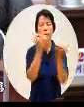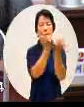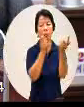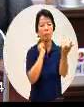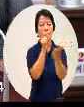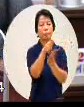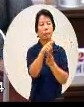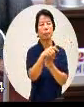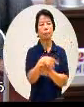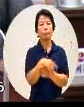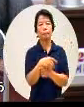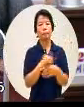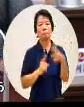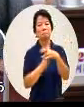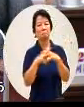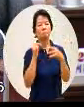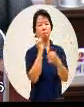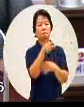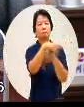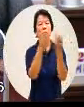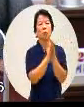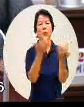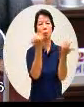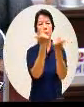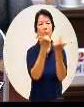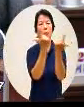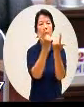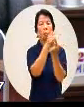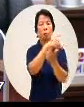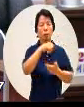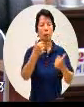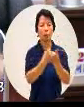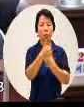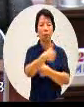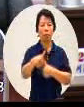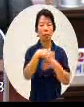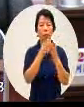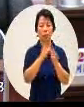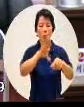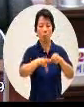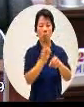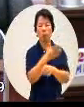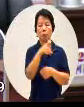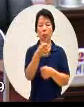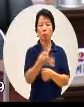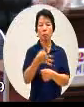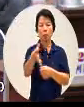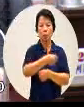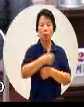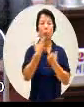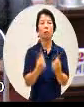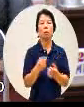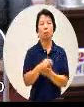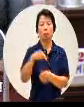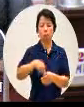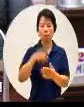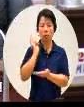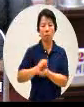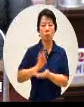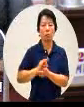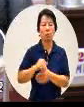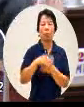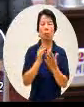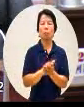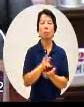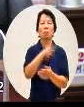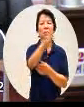賺一樣的錢我去台北市議員和高雄市議員一項錢一樣結果我這裡東西比較燥十一娛